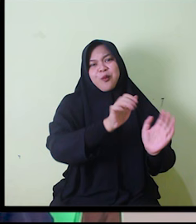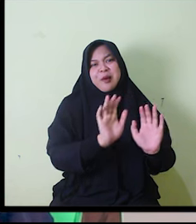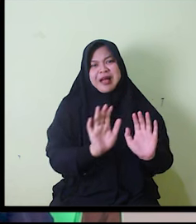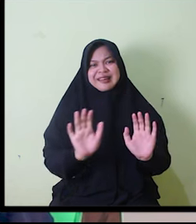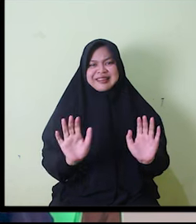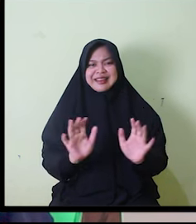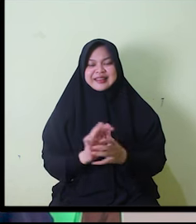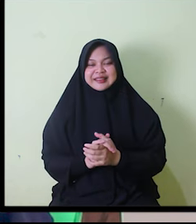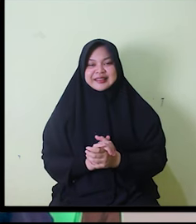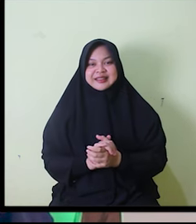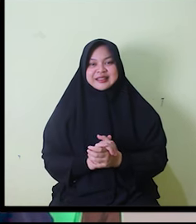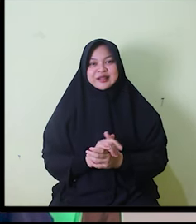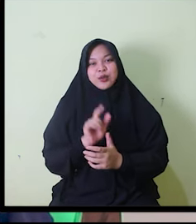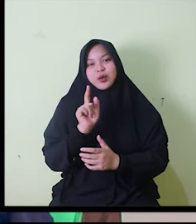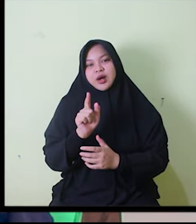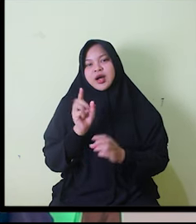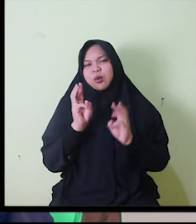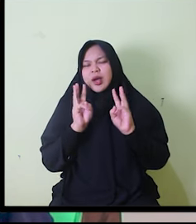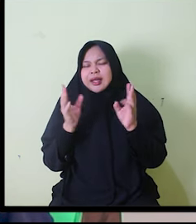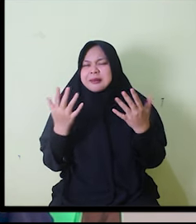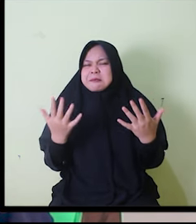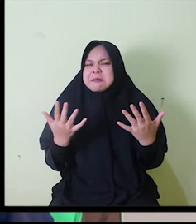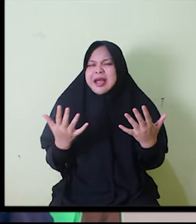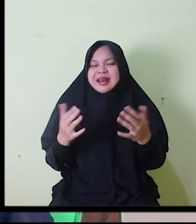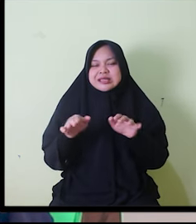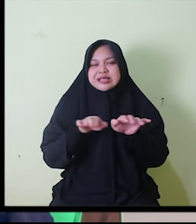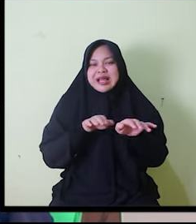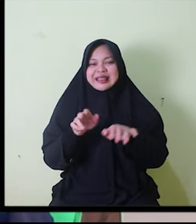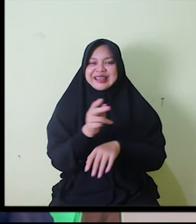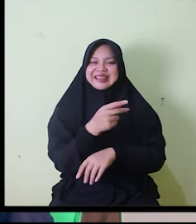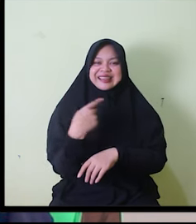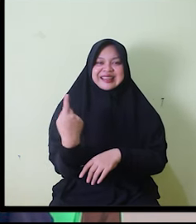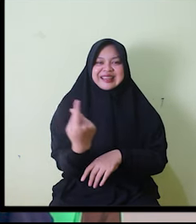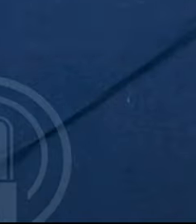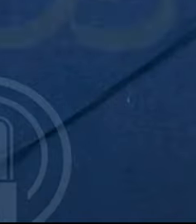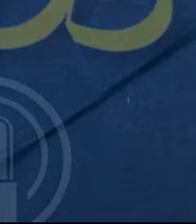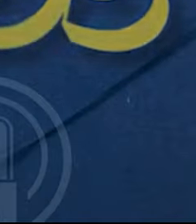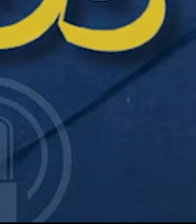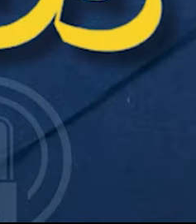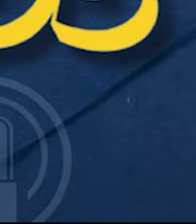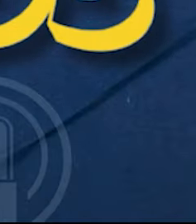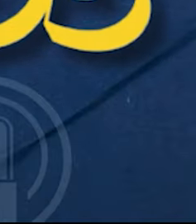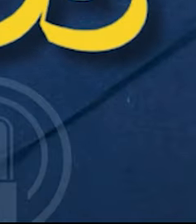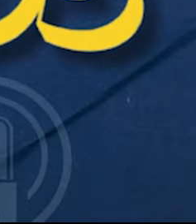He dan kami Wah ini bagaimana ya strategi kita I nah